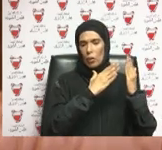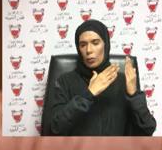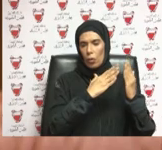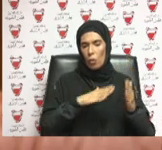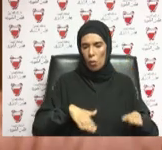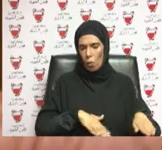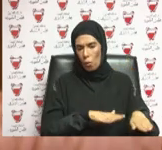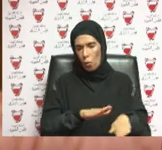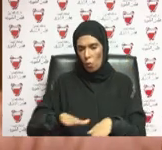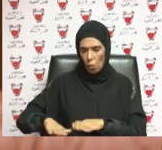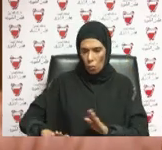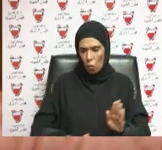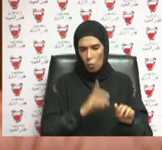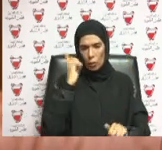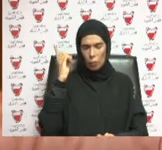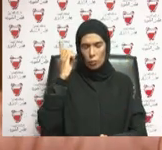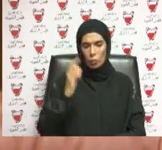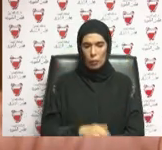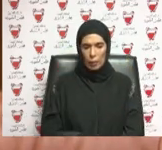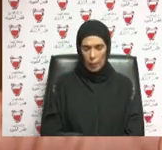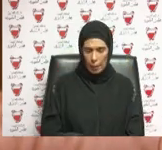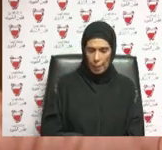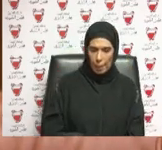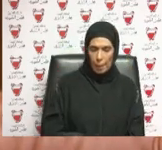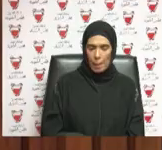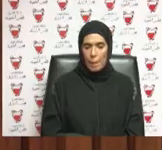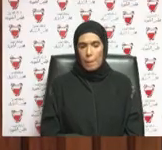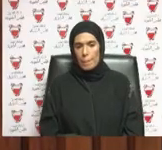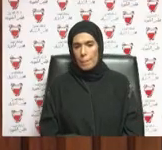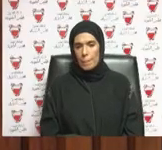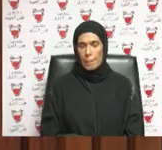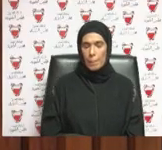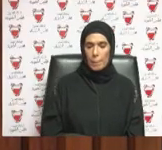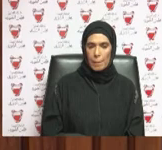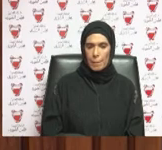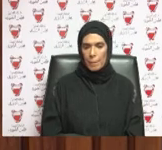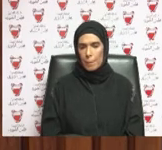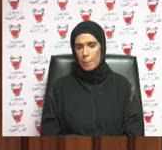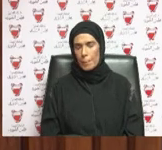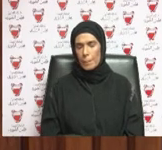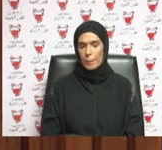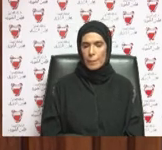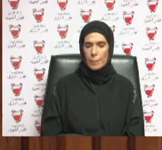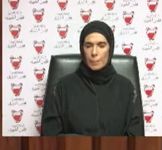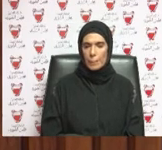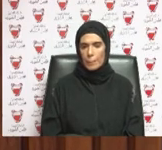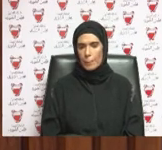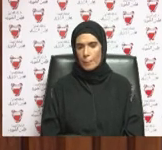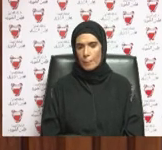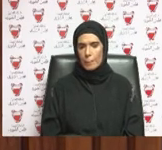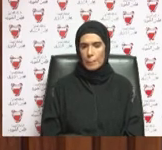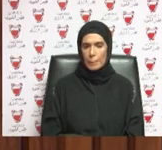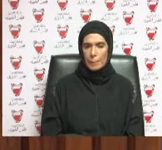لله وإنا إليه لراجعون. شكراً. شكراً جزيلاً. الأخ يوسف الغتم تفضل.